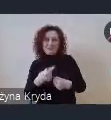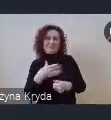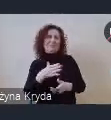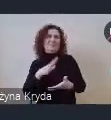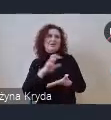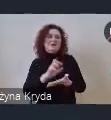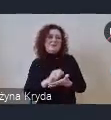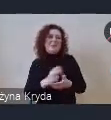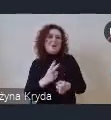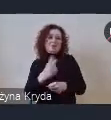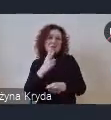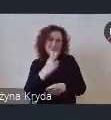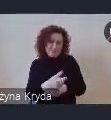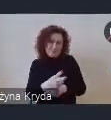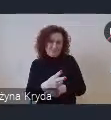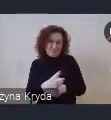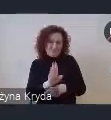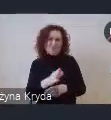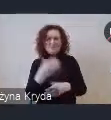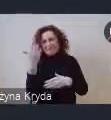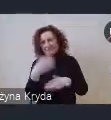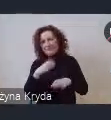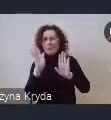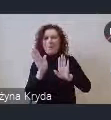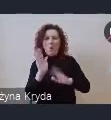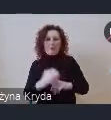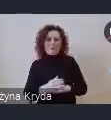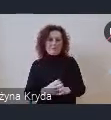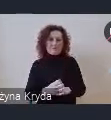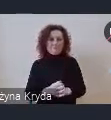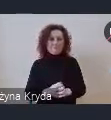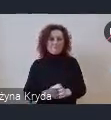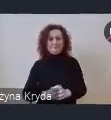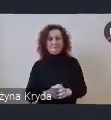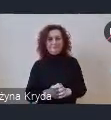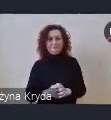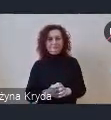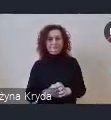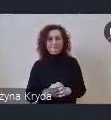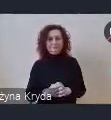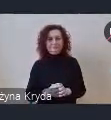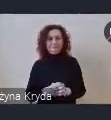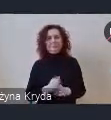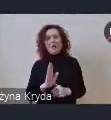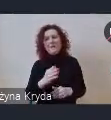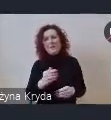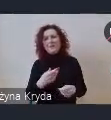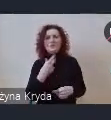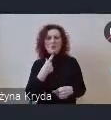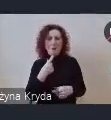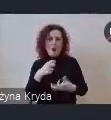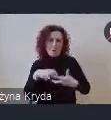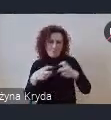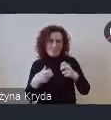budynku to te drzwi bym se gdzieś tam na końcu listy dopiero postawił bowiem że one będą nie wielkim utrudnieniem w takim